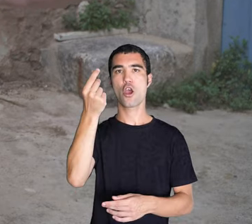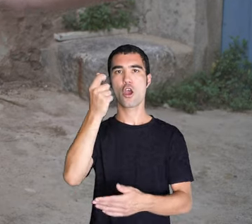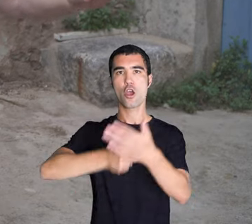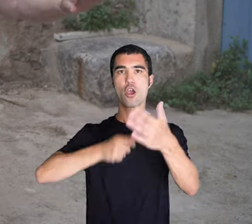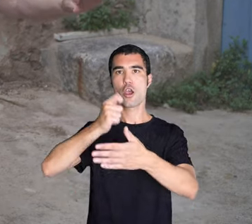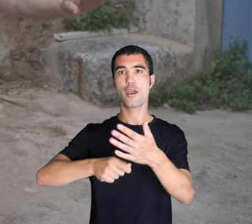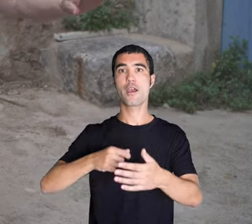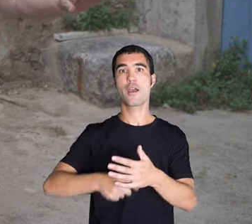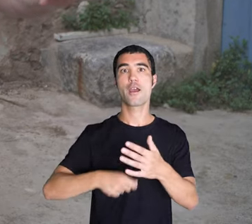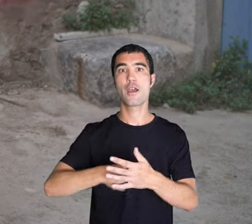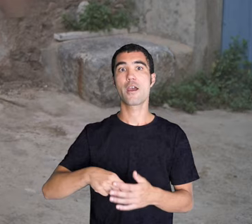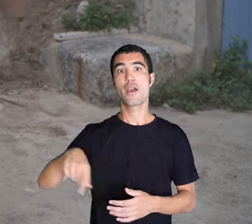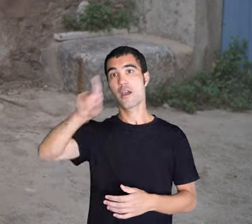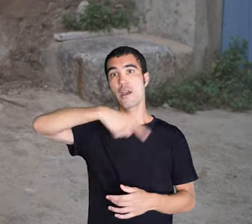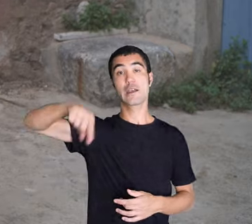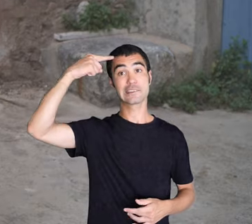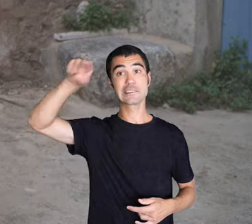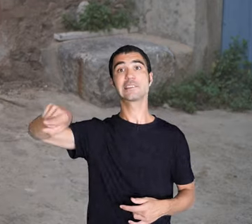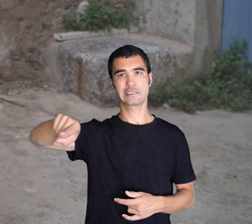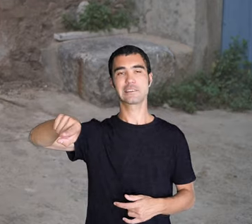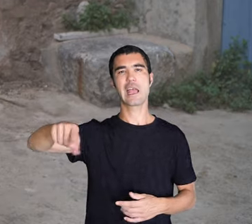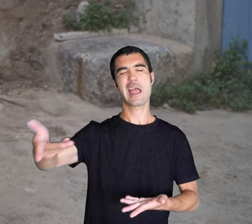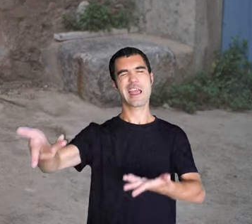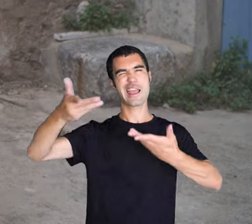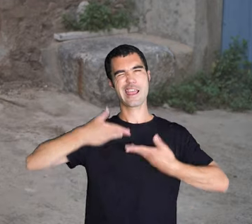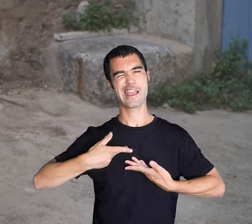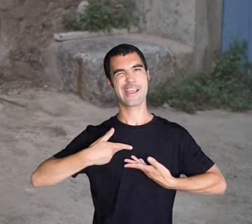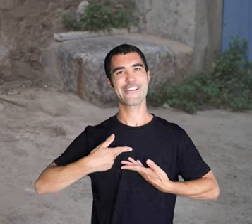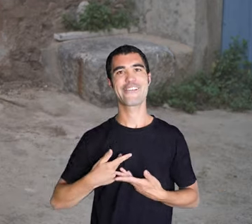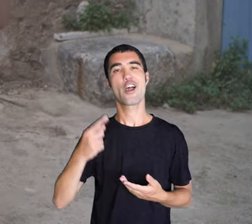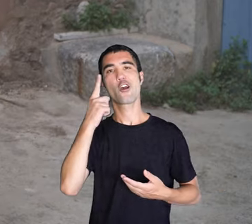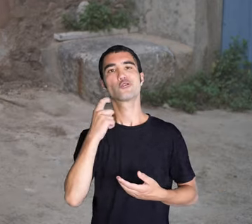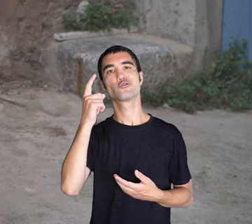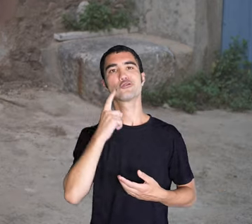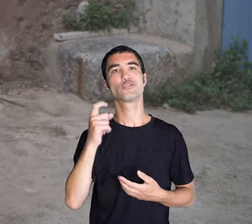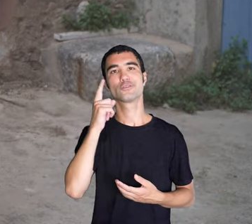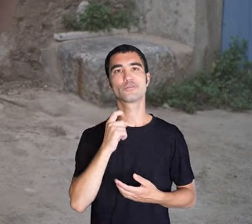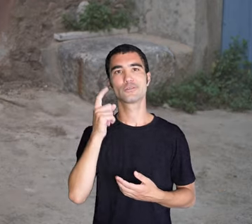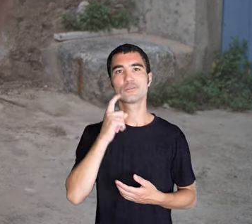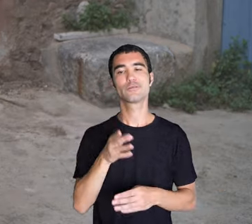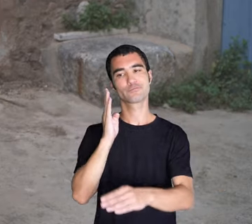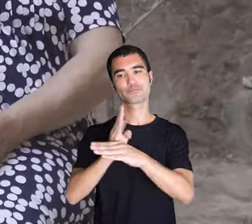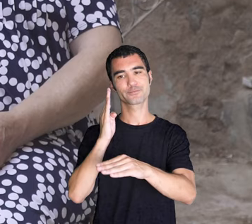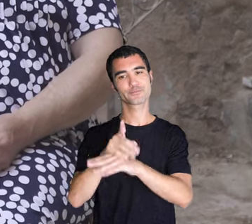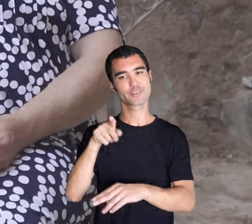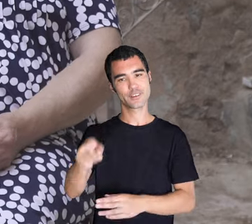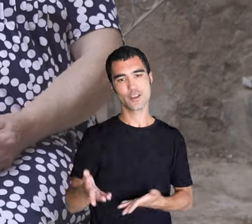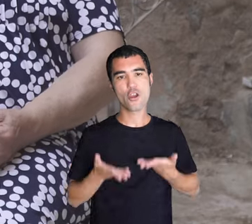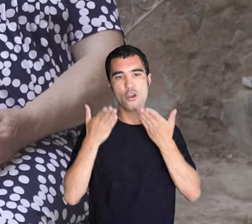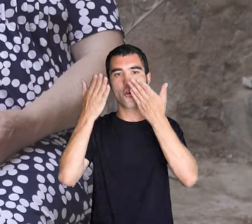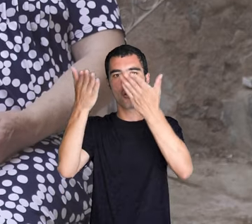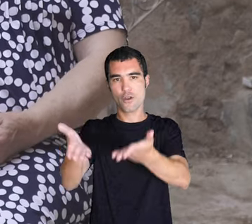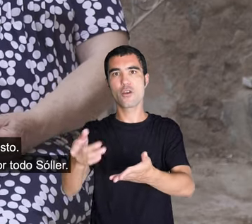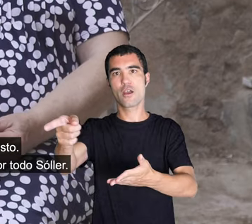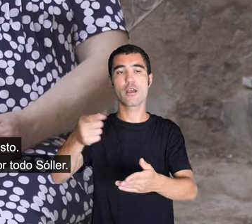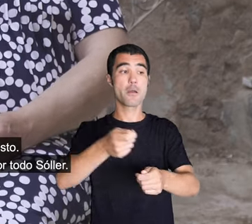a les tres tendes, per tot feien l'espera. per tot, però nosaltres tenim el costum d'anar només en aquesta... fiaven a